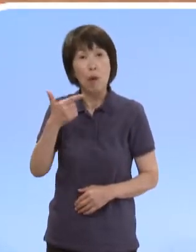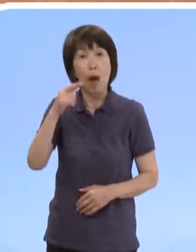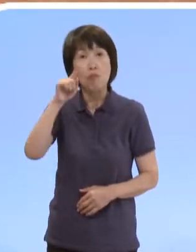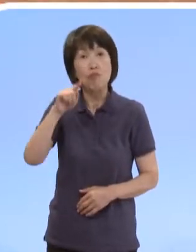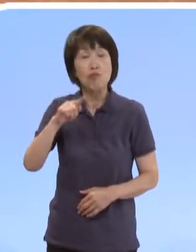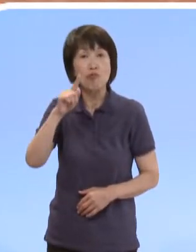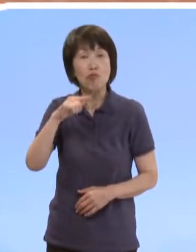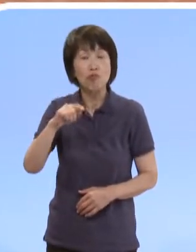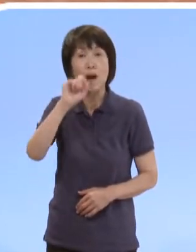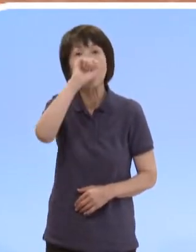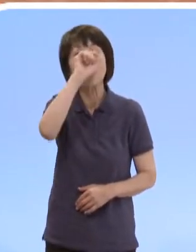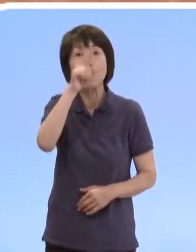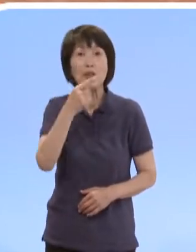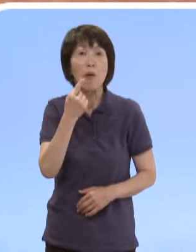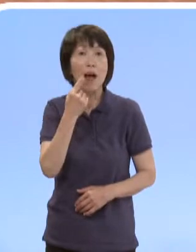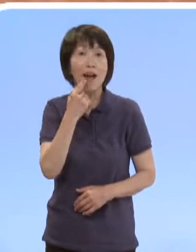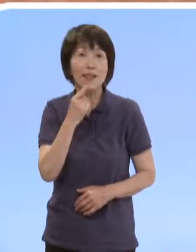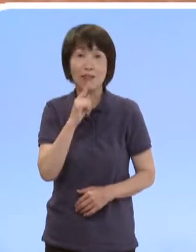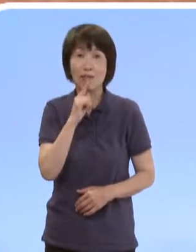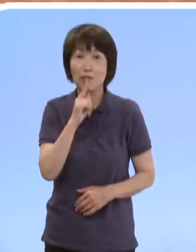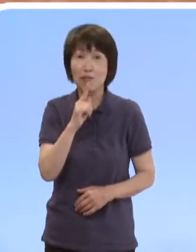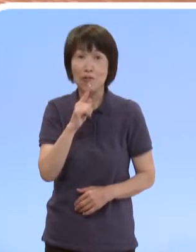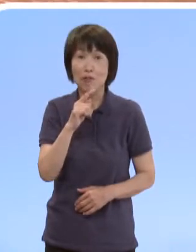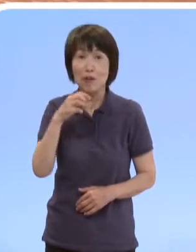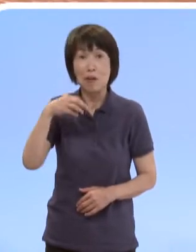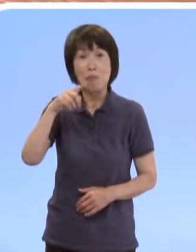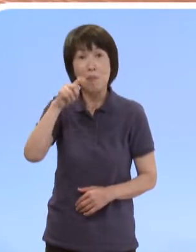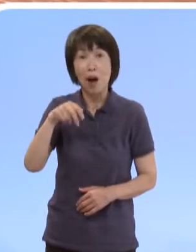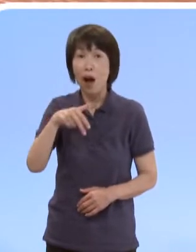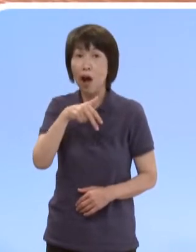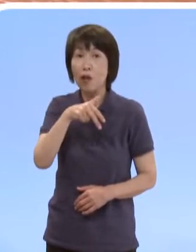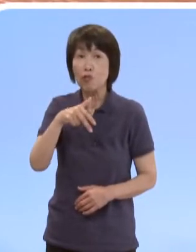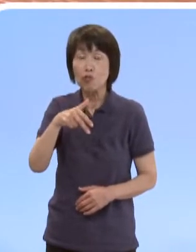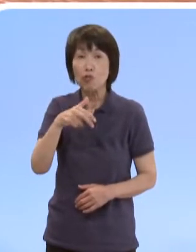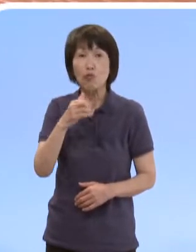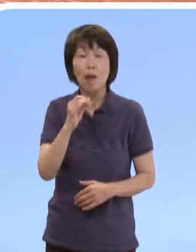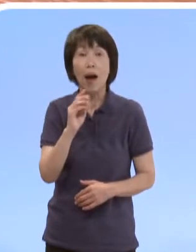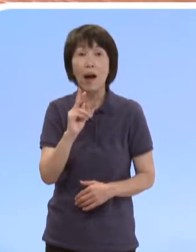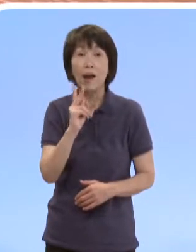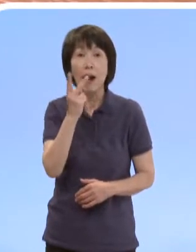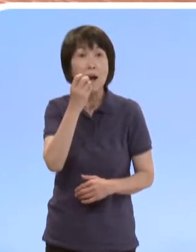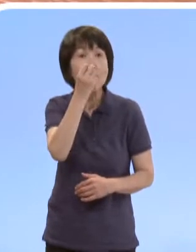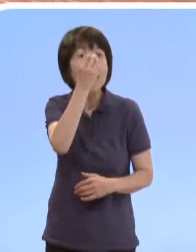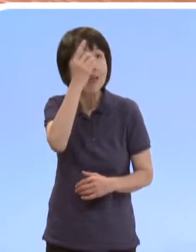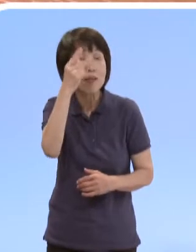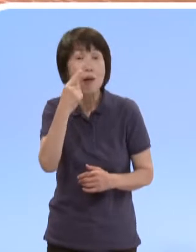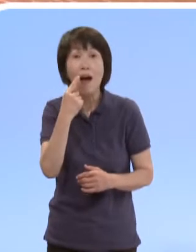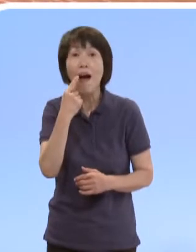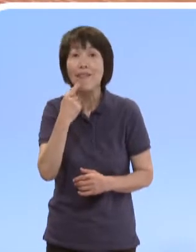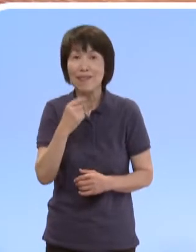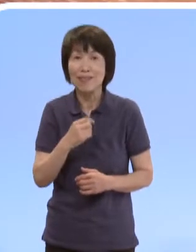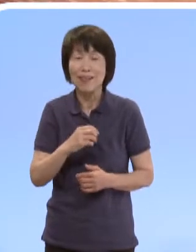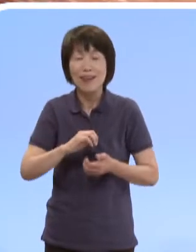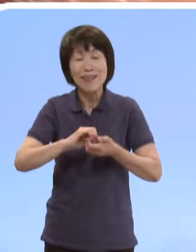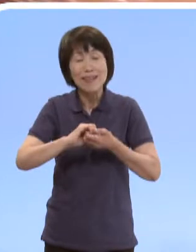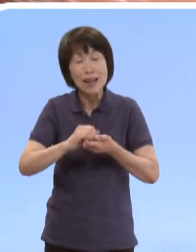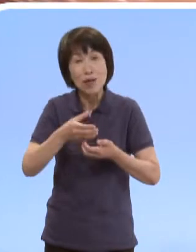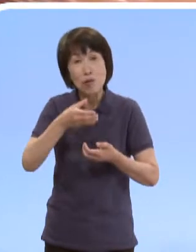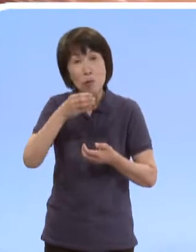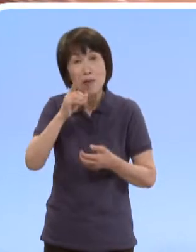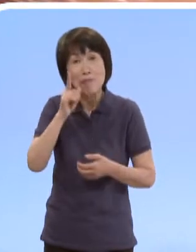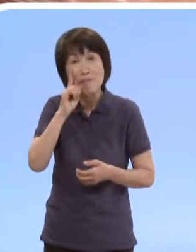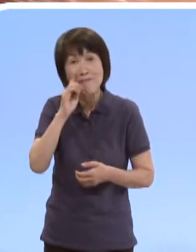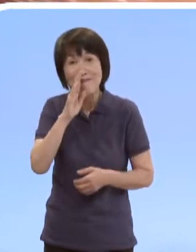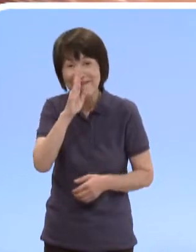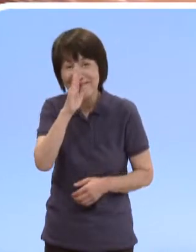ムーンだと月の味です。まずは火星の味です。火星の味がします。火星初めての人は